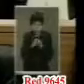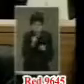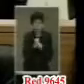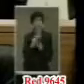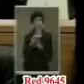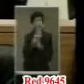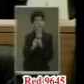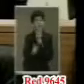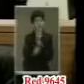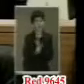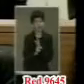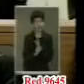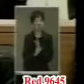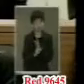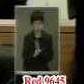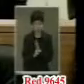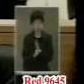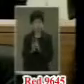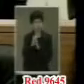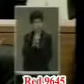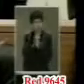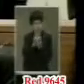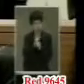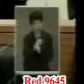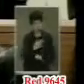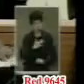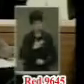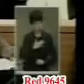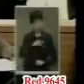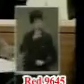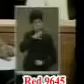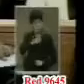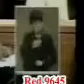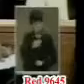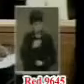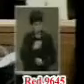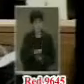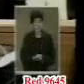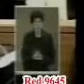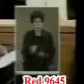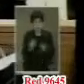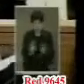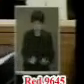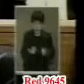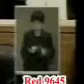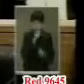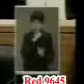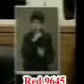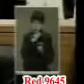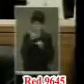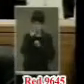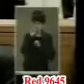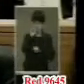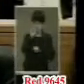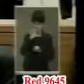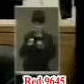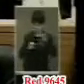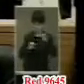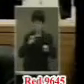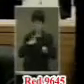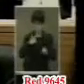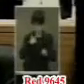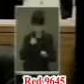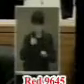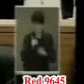ทางกฎหมายท่านประธานที่เคารพครับผมจึงบอกว่าวันนี้เนี่ยนะครับ เมื่อมีหมายจับ